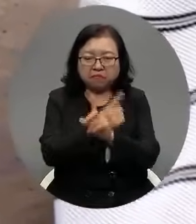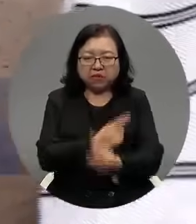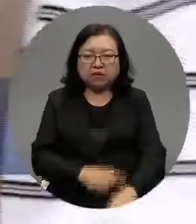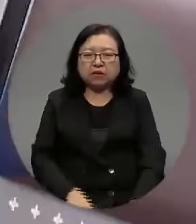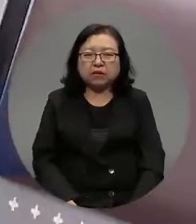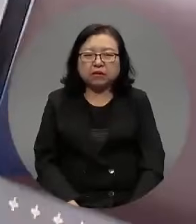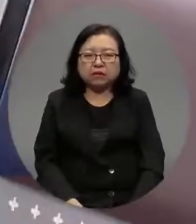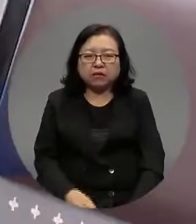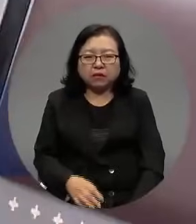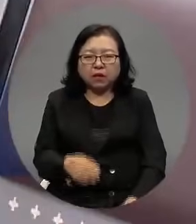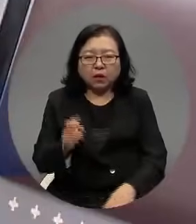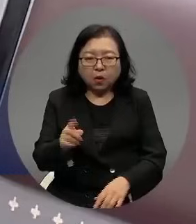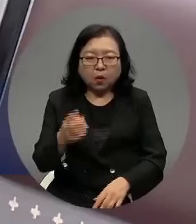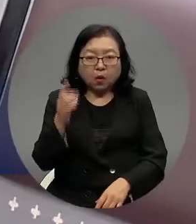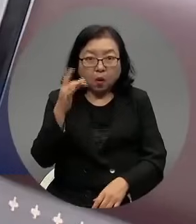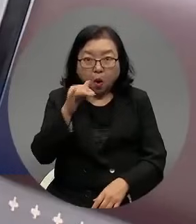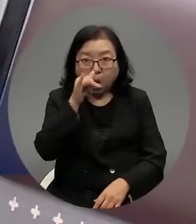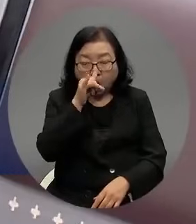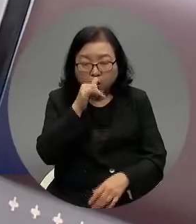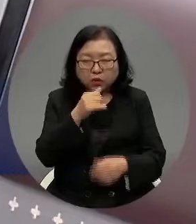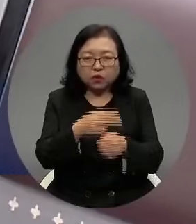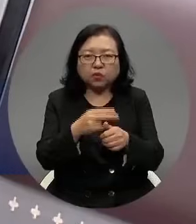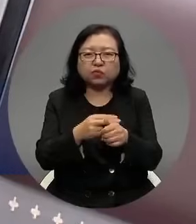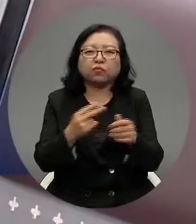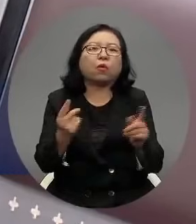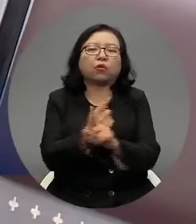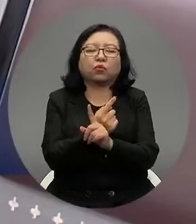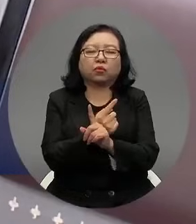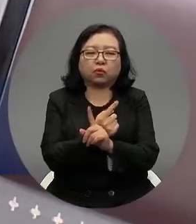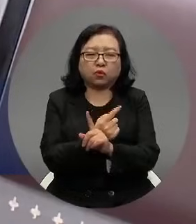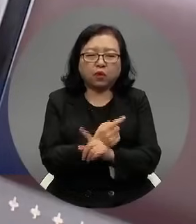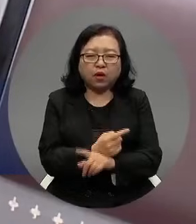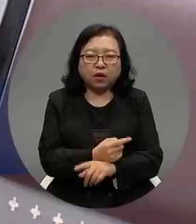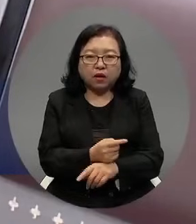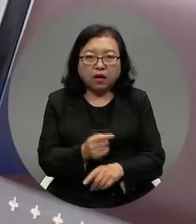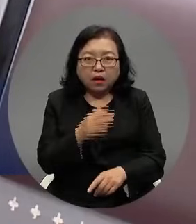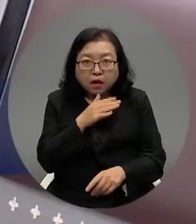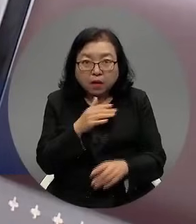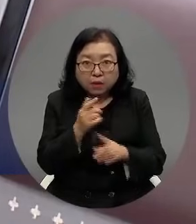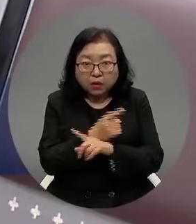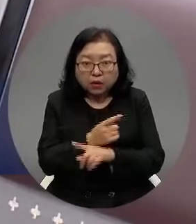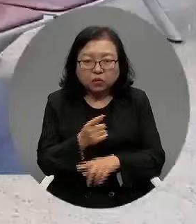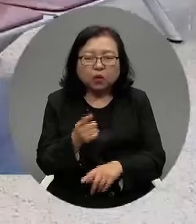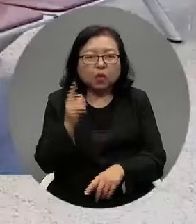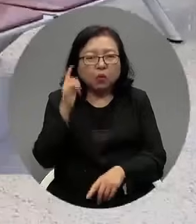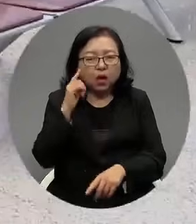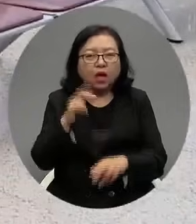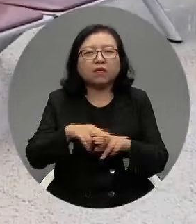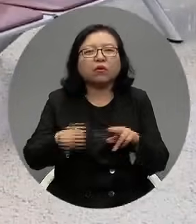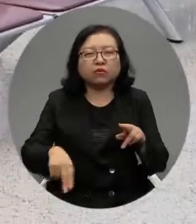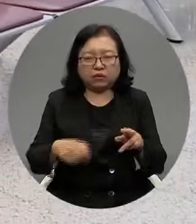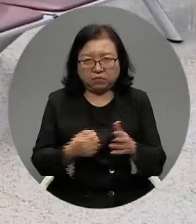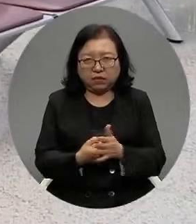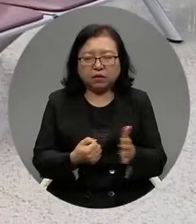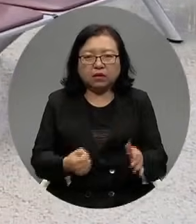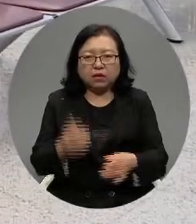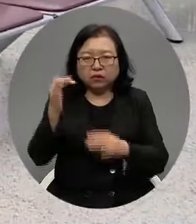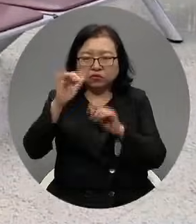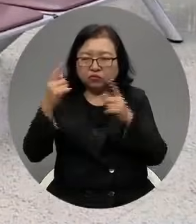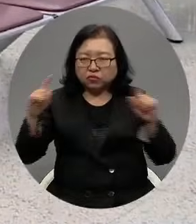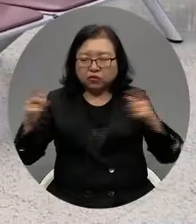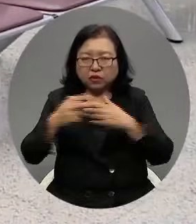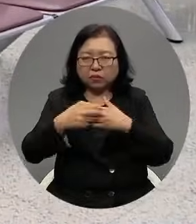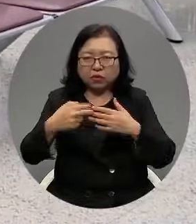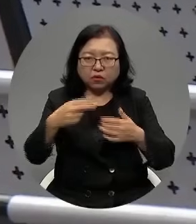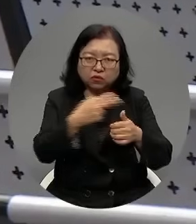교수님이 그 옆에 있던 교수님을 뺏기시더라고요. 아, 바뀌었어요, 교수님? 네, 예. 교수님이 이제 없으니까. 충북대병원 교수들이